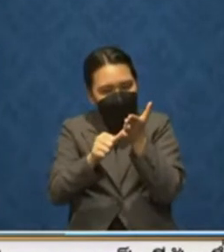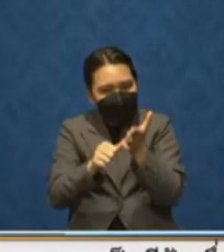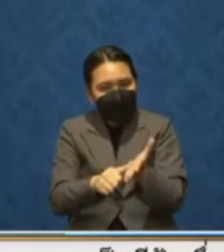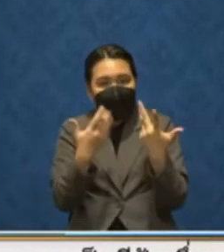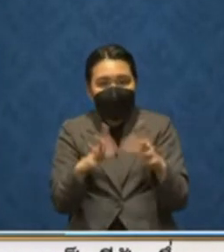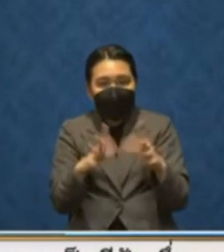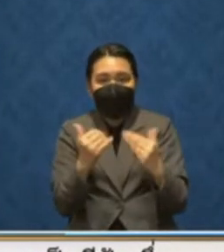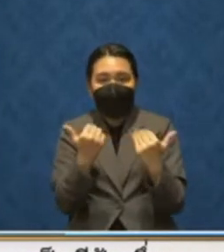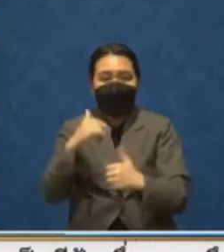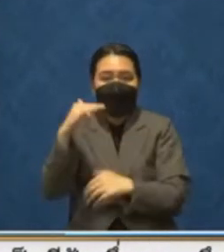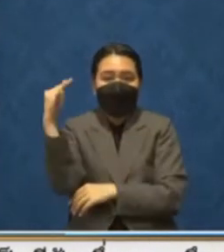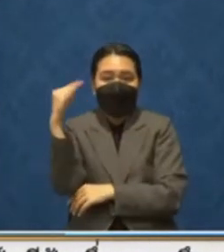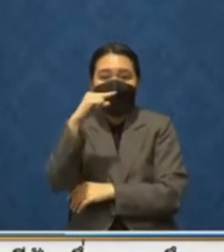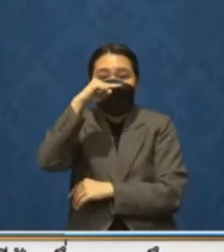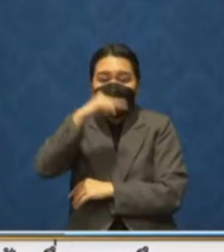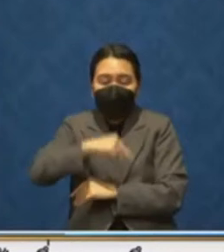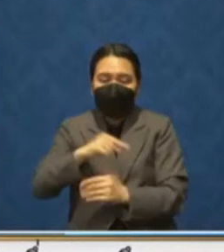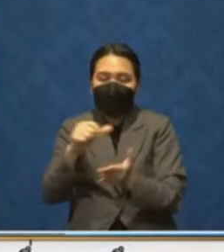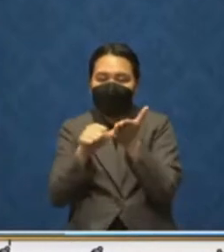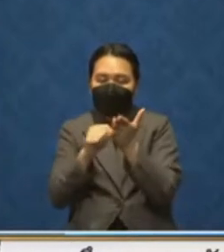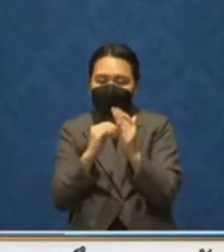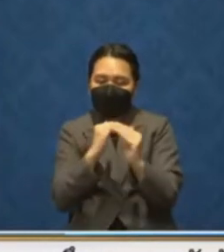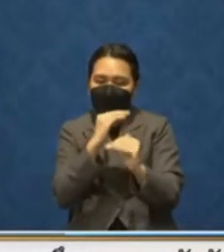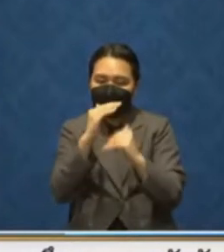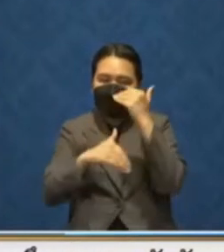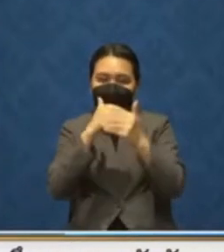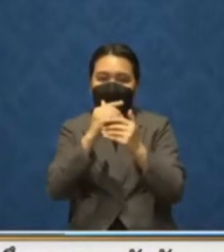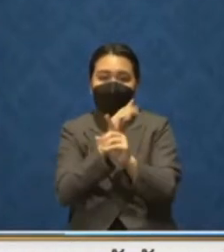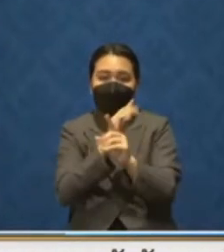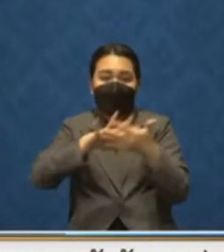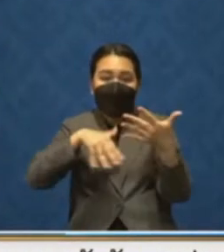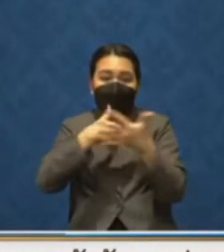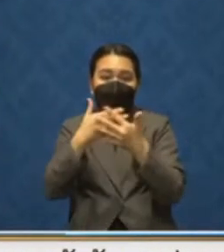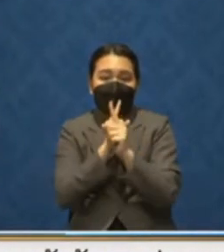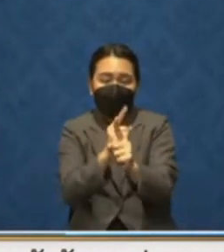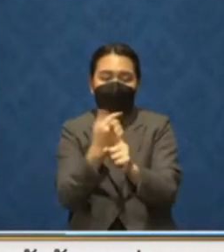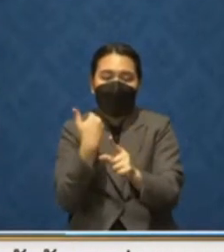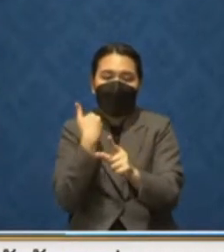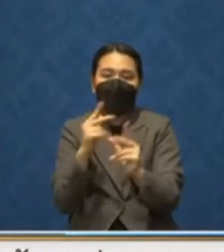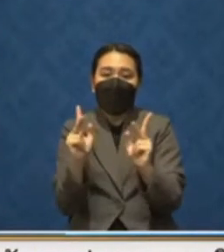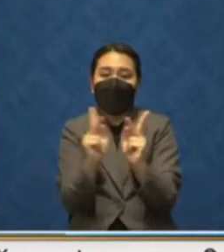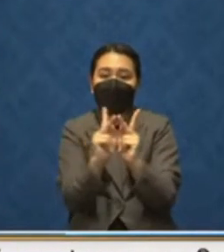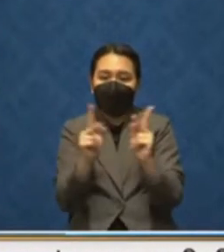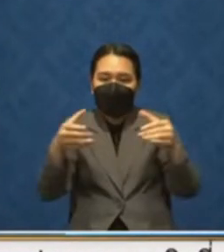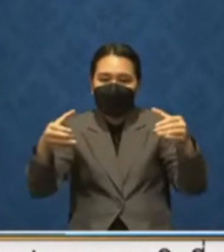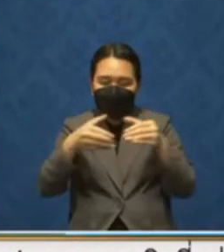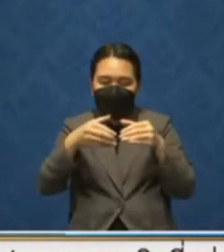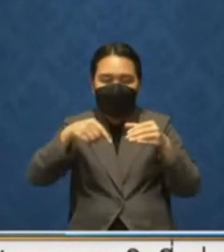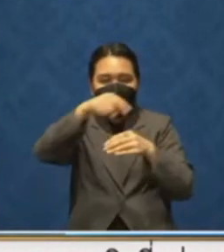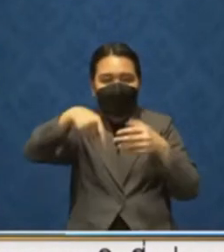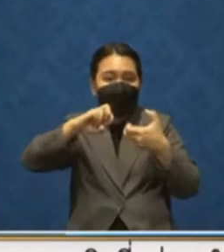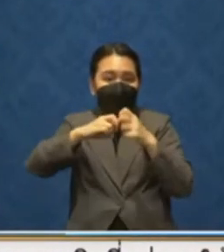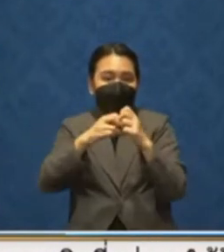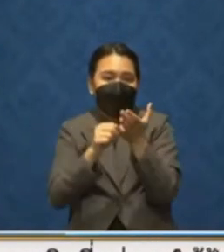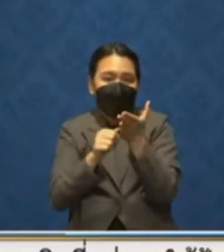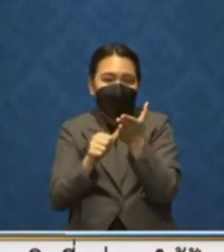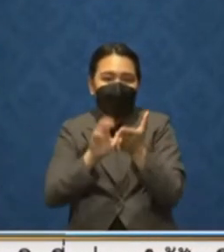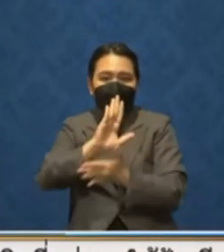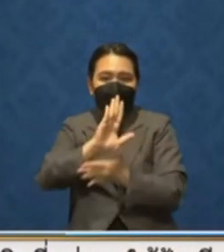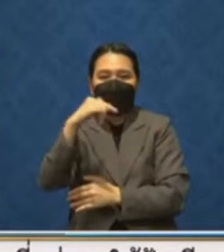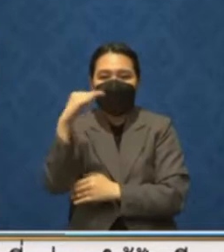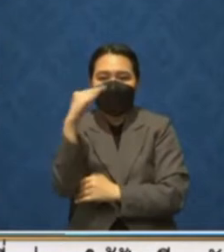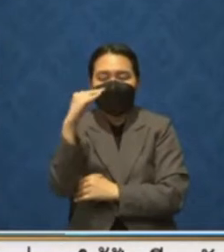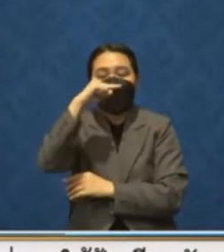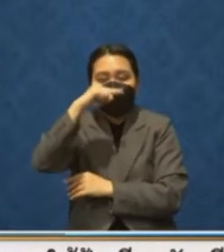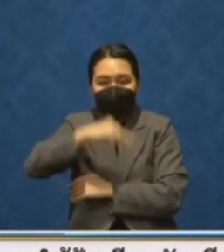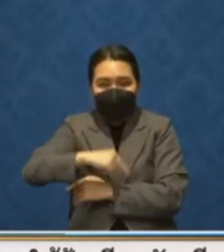การบินไทยให้เป็นไปตามแผนมีราชย์นั้นผมไม่ตั้งค่ะนำการติดตามการบริการแก้ปัญหาการบินไทยและติดตามการดำเนินงาน